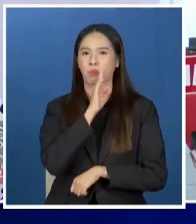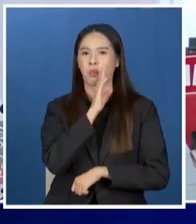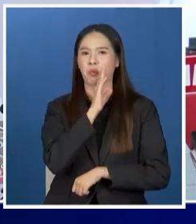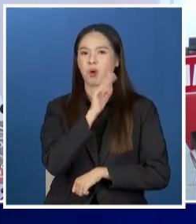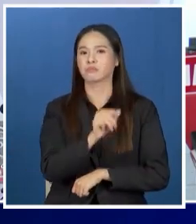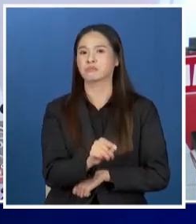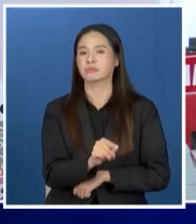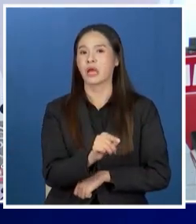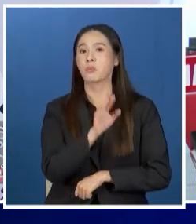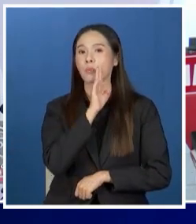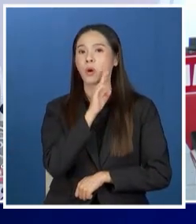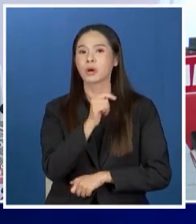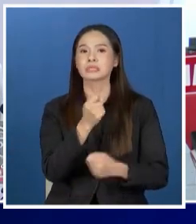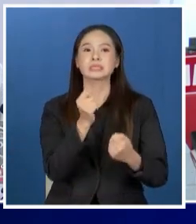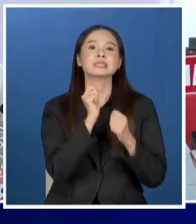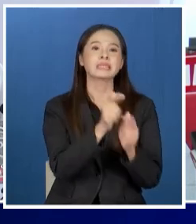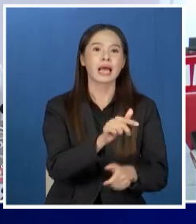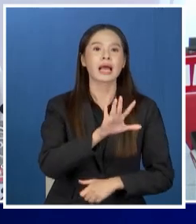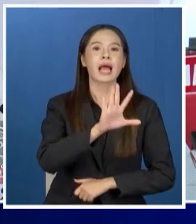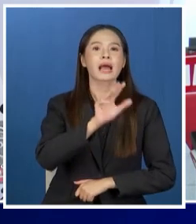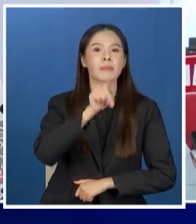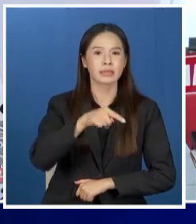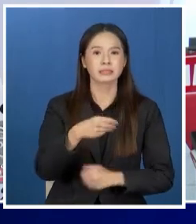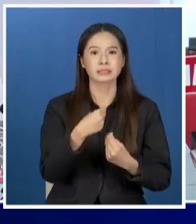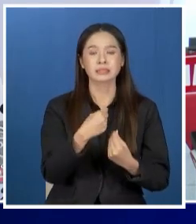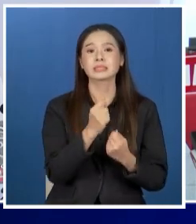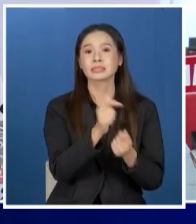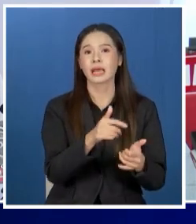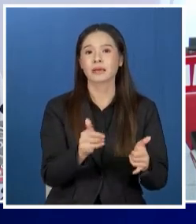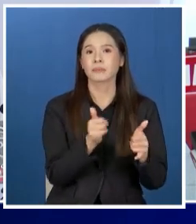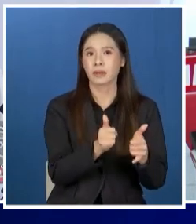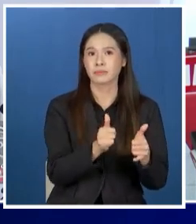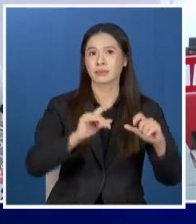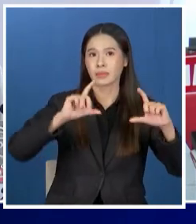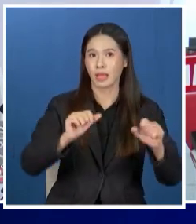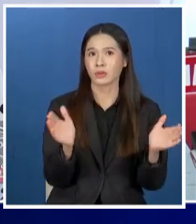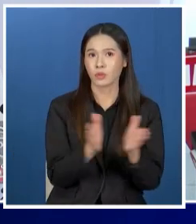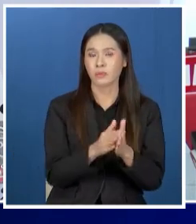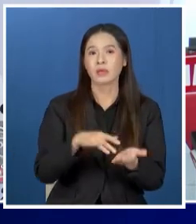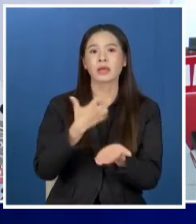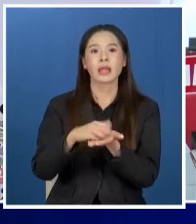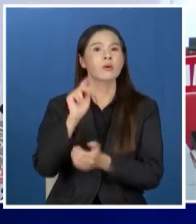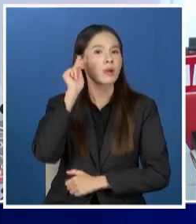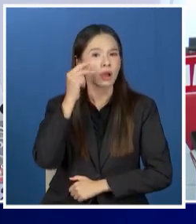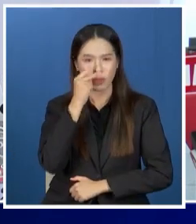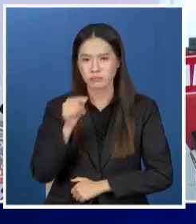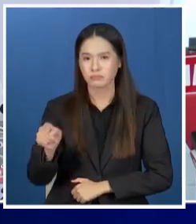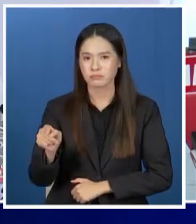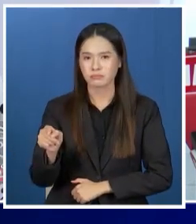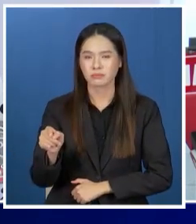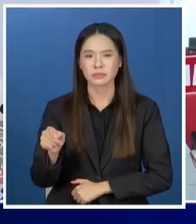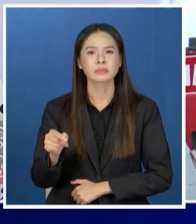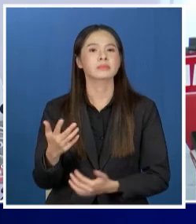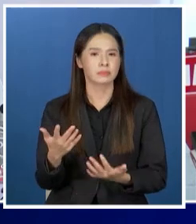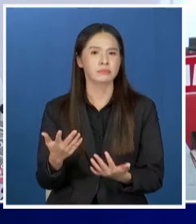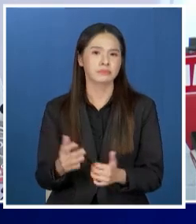รางวัลจ้างคุณเอกมา 5,000 แล้วก็เห็นภาพคุณเอกเนี่ยอยู่ข้างคุณณวัฒน์ด้วยนะฮะอยู่แบบแถลงข้างกันน่ะ ใช่ค่ะ นี่มันเล